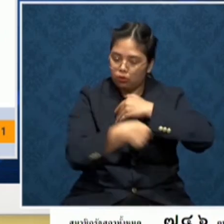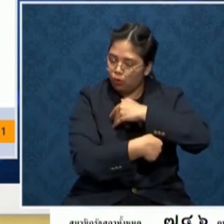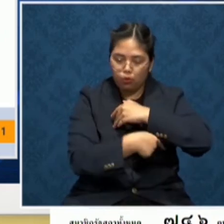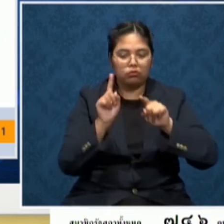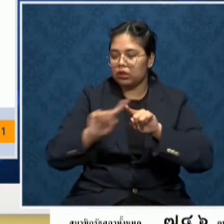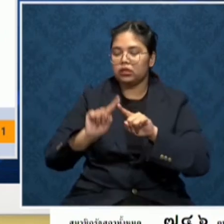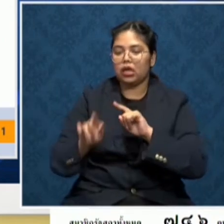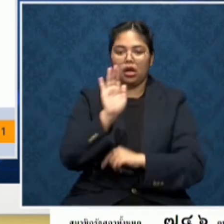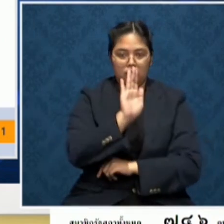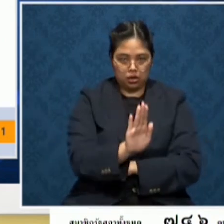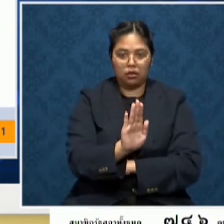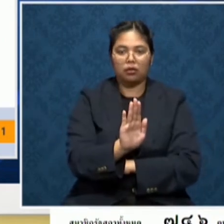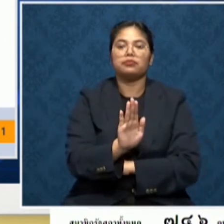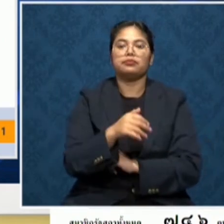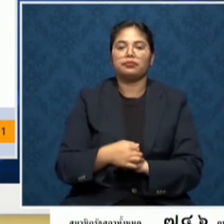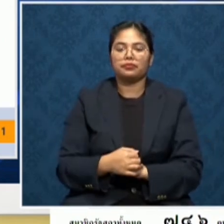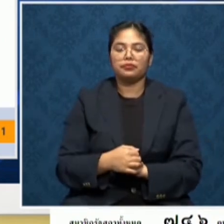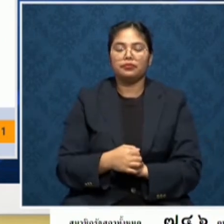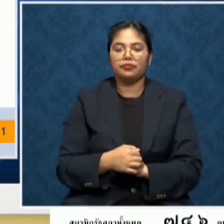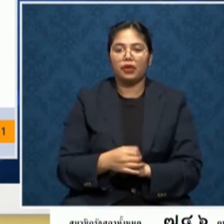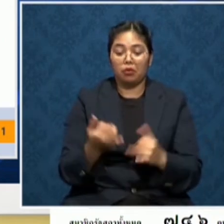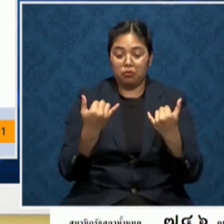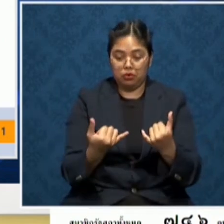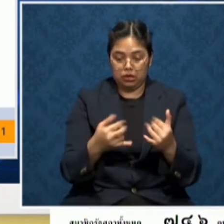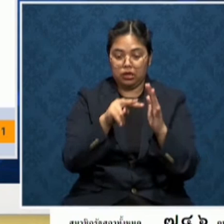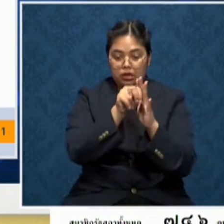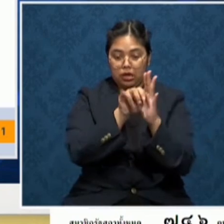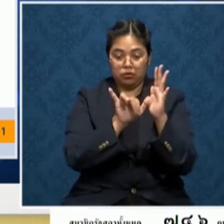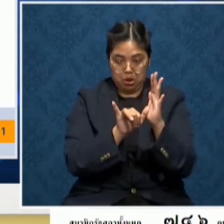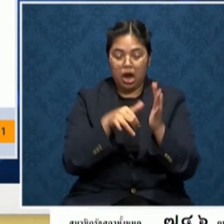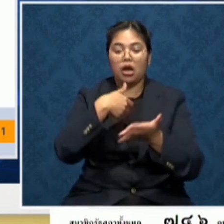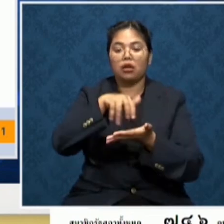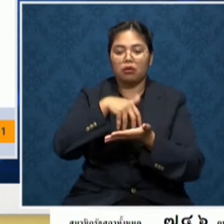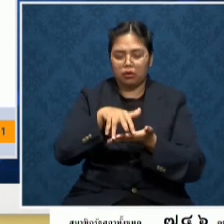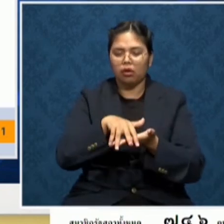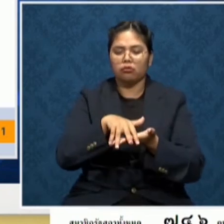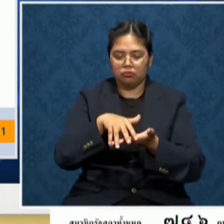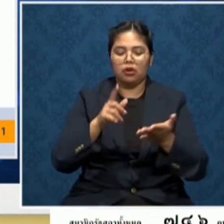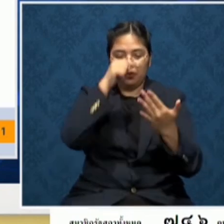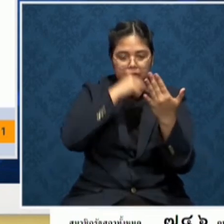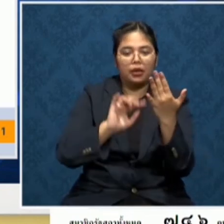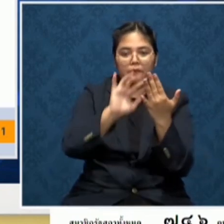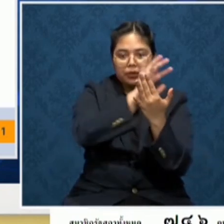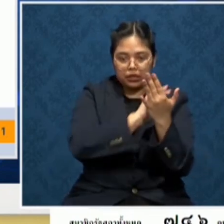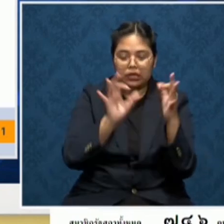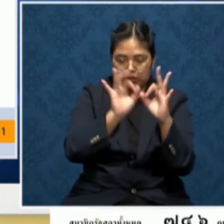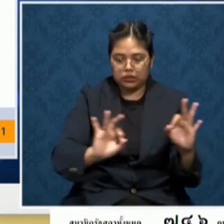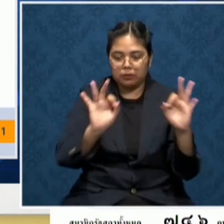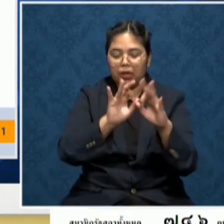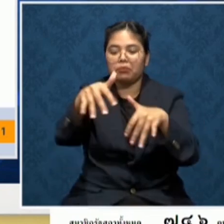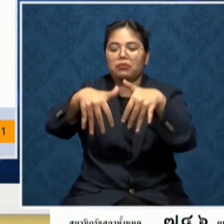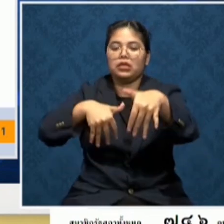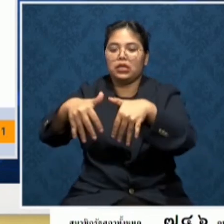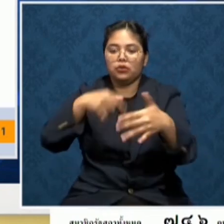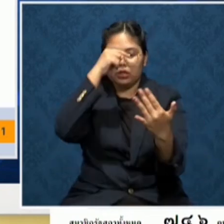วันนี้ท่านแถลงนโยบายว่าจะบริหารและการแผ่นดินด้วยความซื่อสัตย์ยึดประโยชน์ส่วนรวมของประชาชนและประเทศเป็น